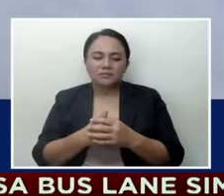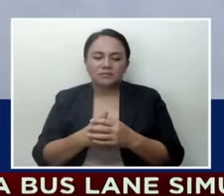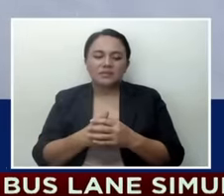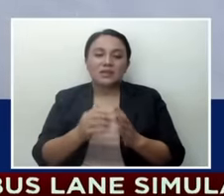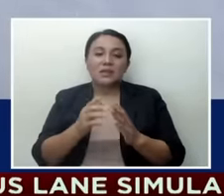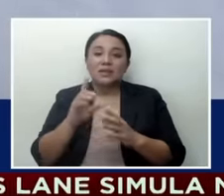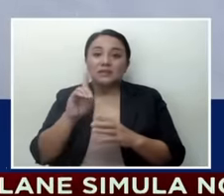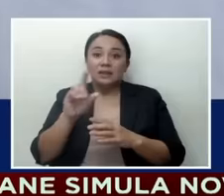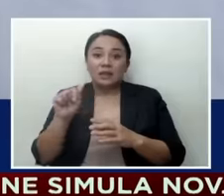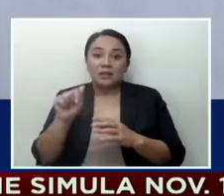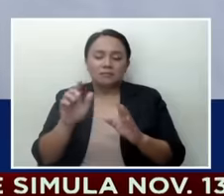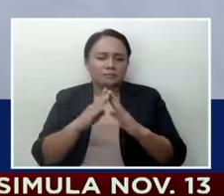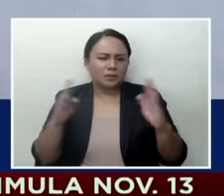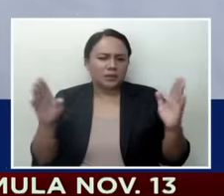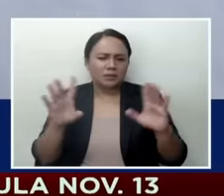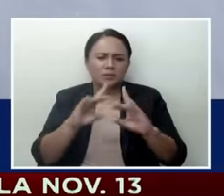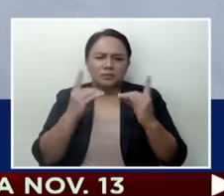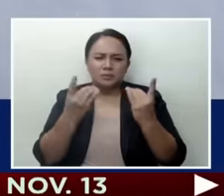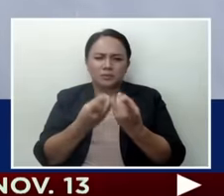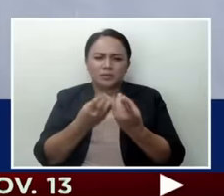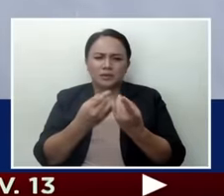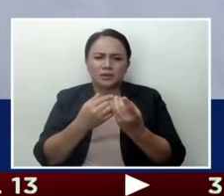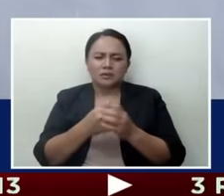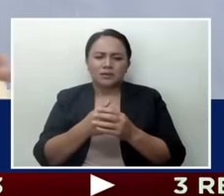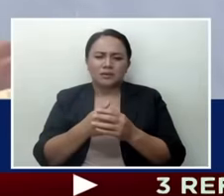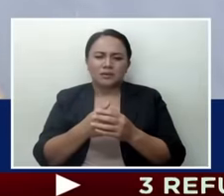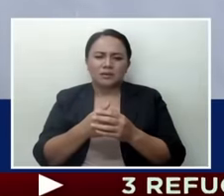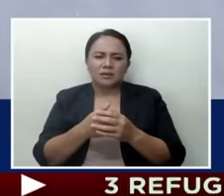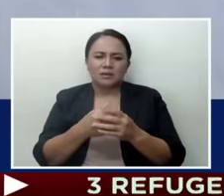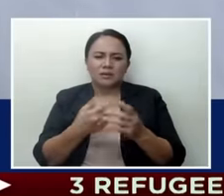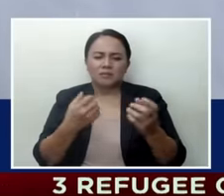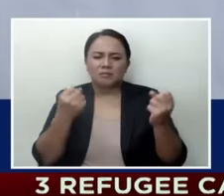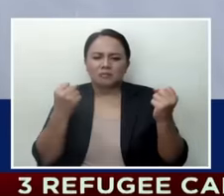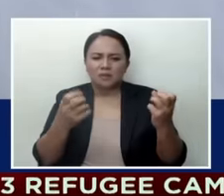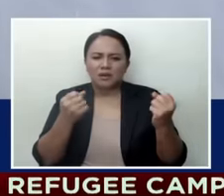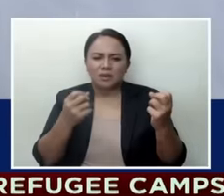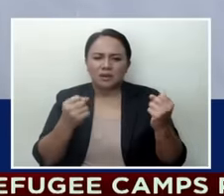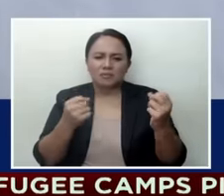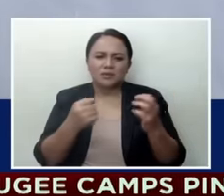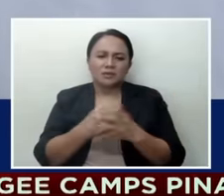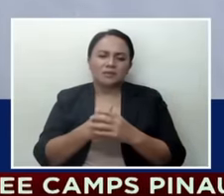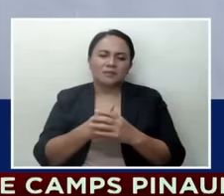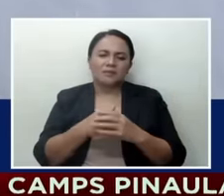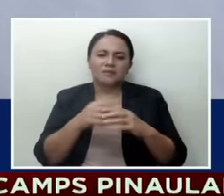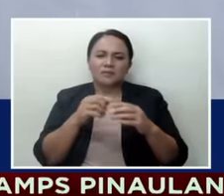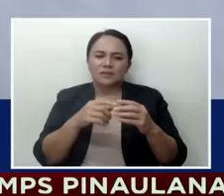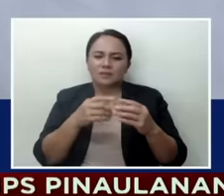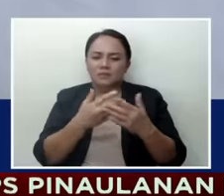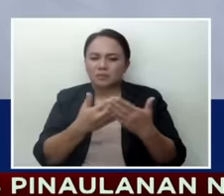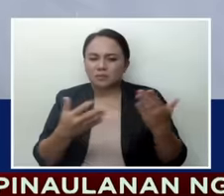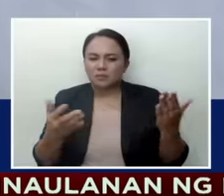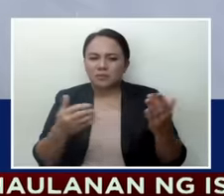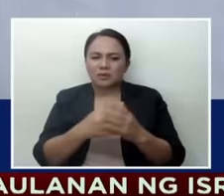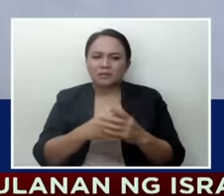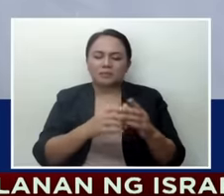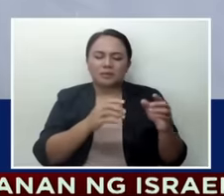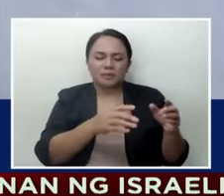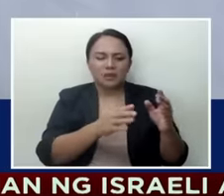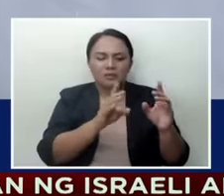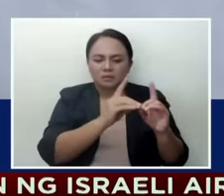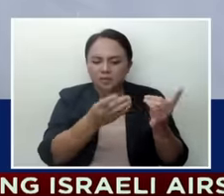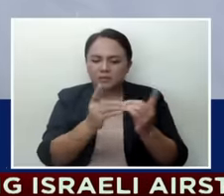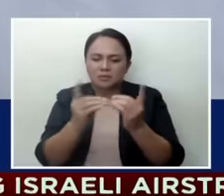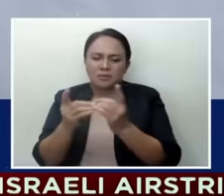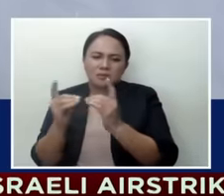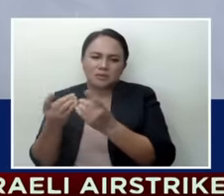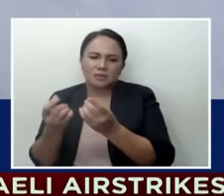departamento, complicated na konti, that marami iba ibang, there's 28 bureaus, departments, and GOCCs.